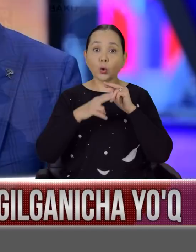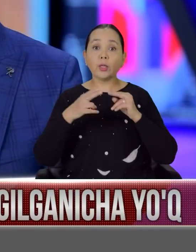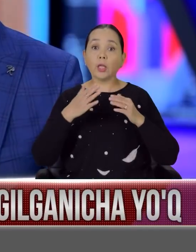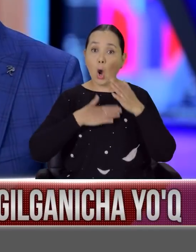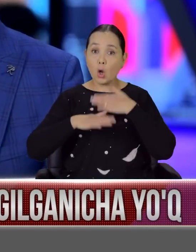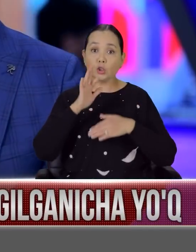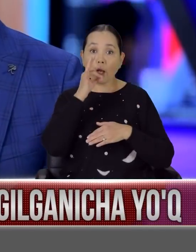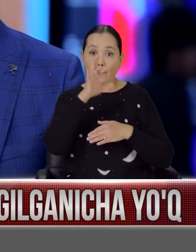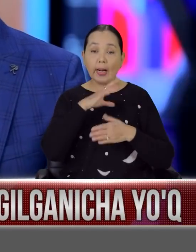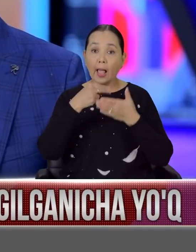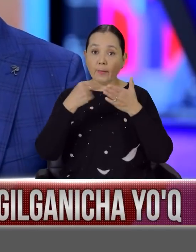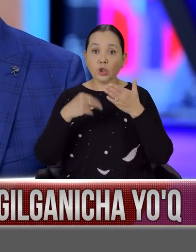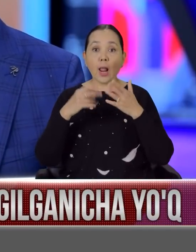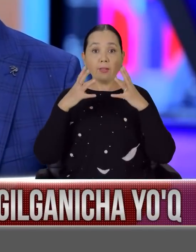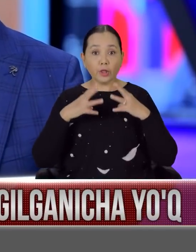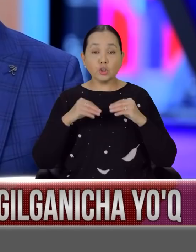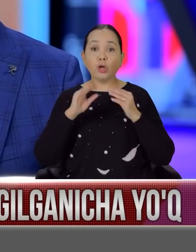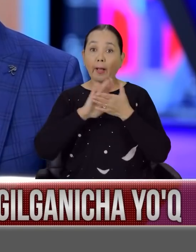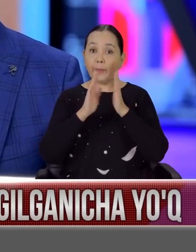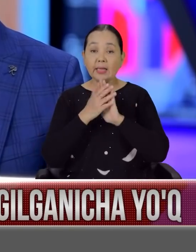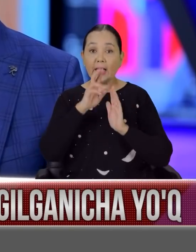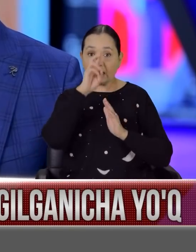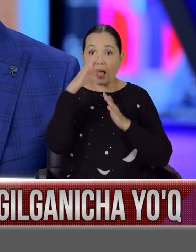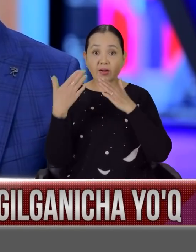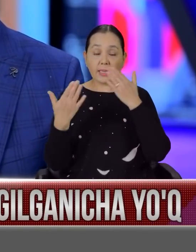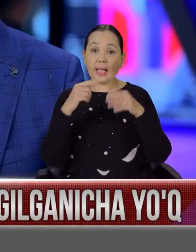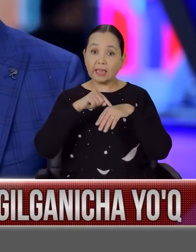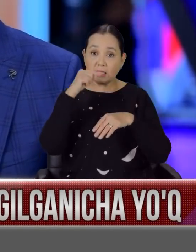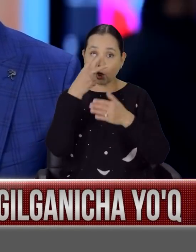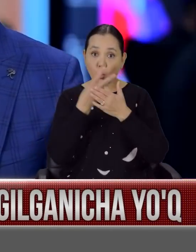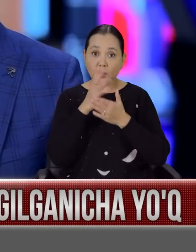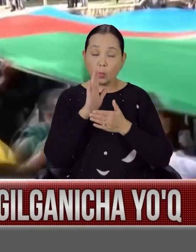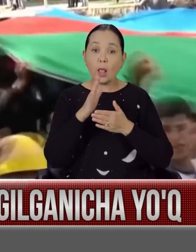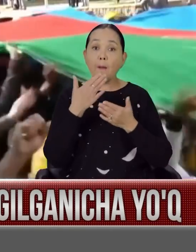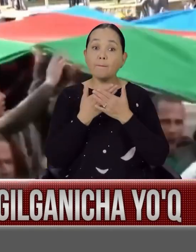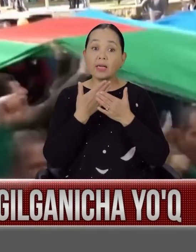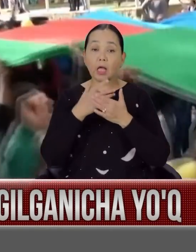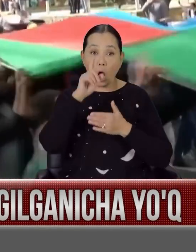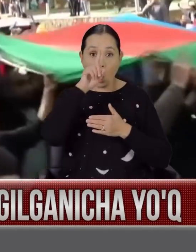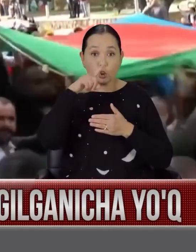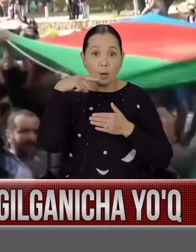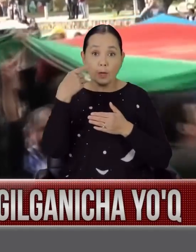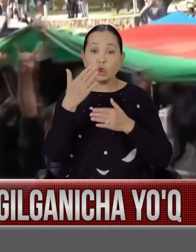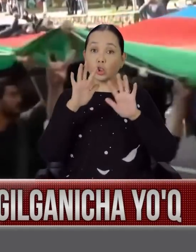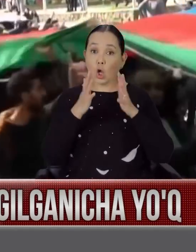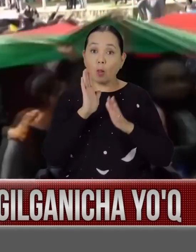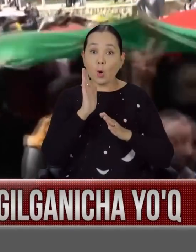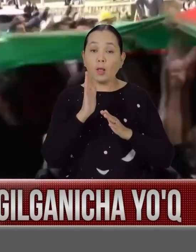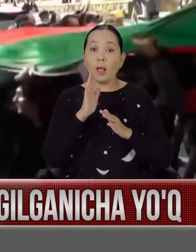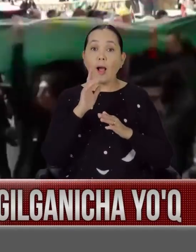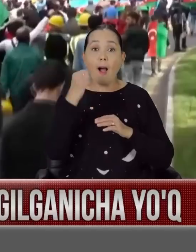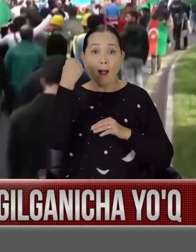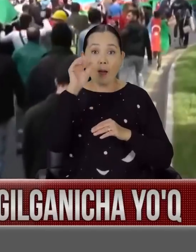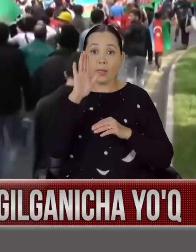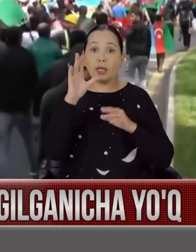qildi. Imzolangan tinchlik bitimi esa har ikki davlatga turlicha ta'sir ko'rsatmoqda. Masalan, ozarbayjonliklar sodir bo'lgan voqeani